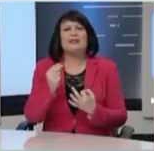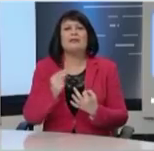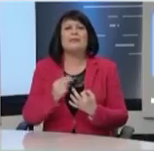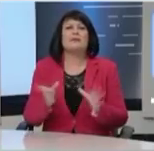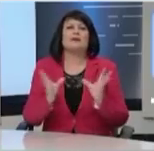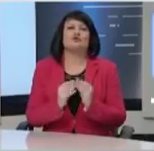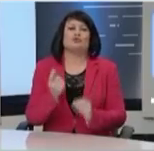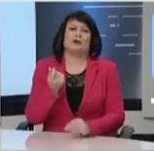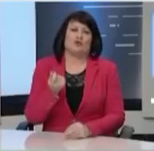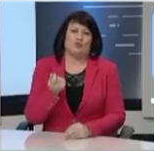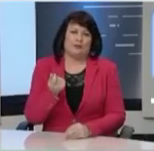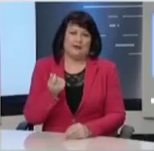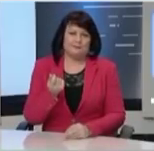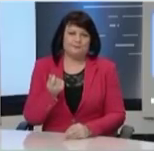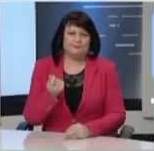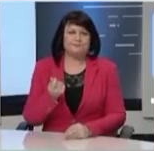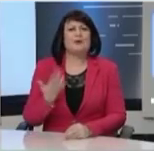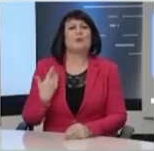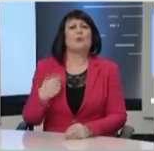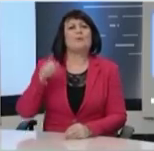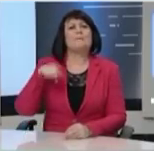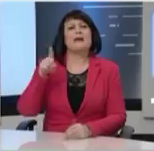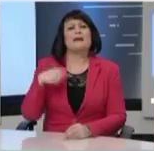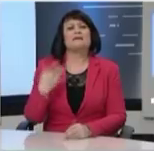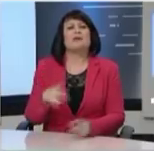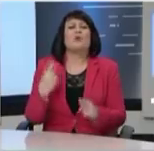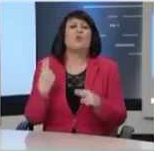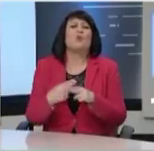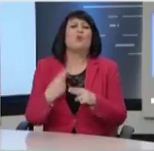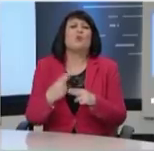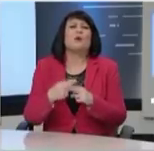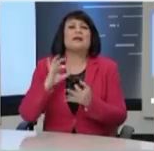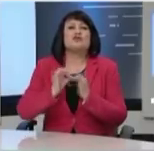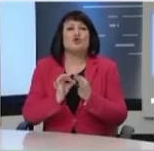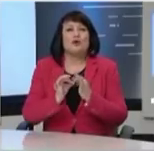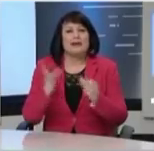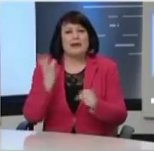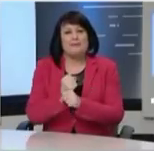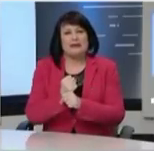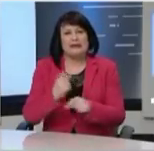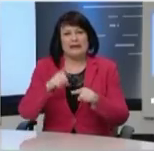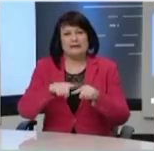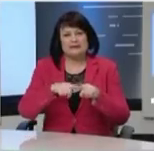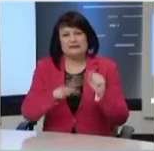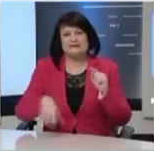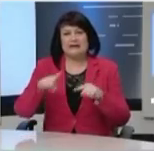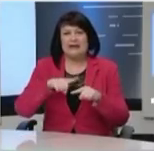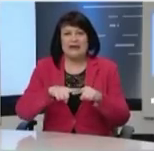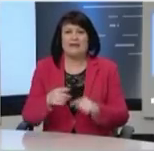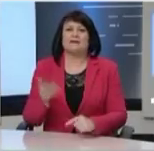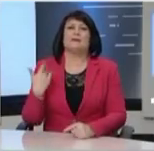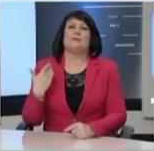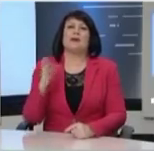της οικονομίας, μόλις λίγες μέρες μετά τη μεγάλη και ιστορική επιτυχία της χώρας στο